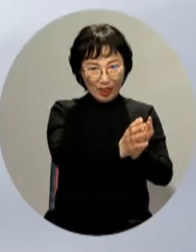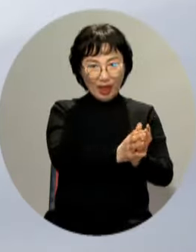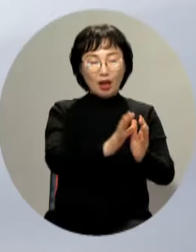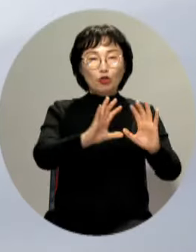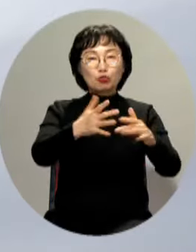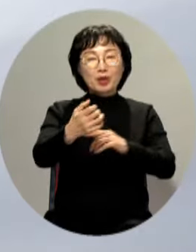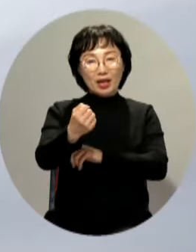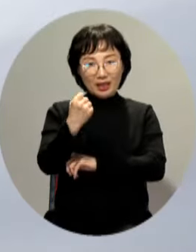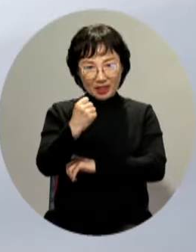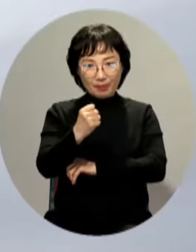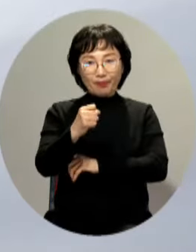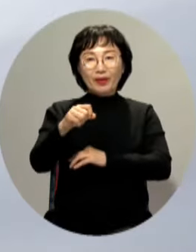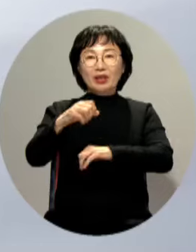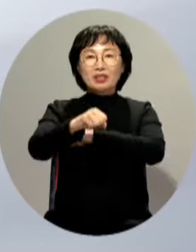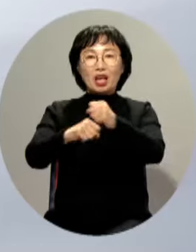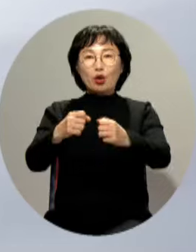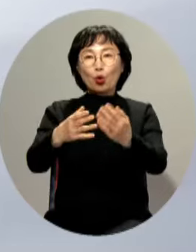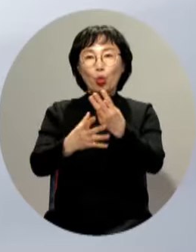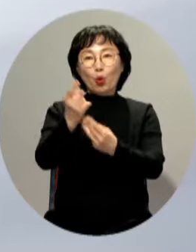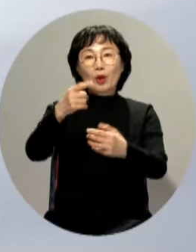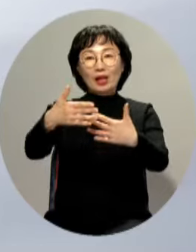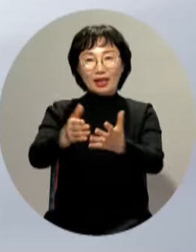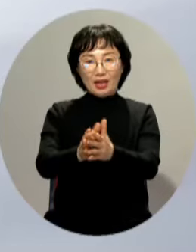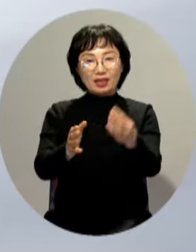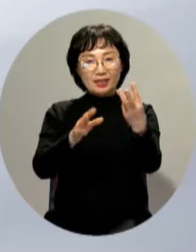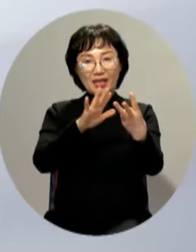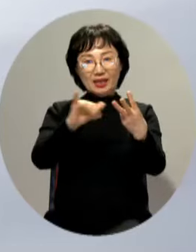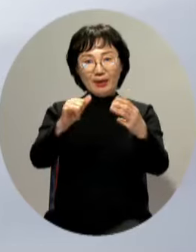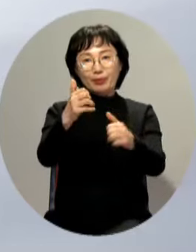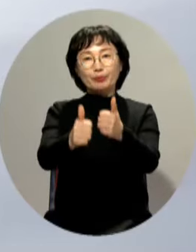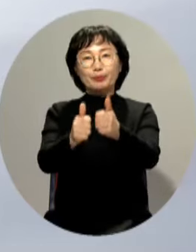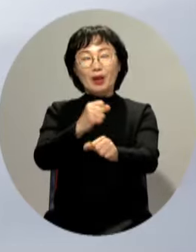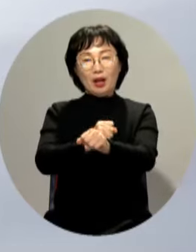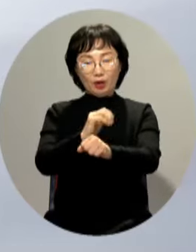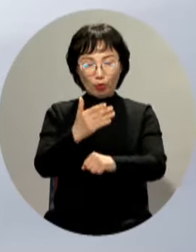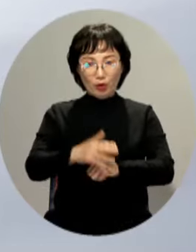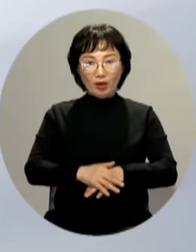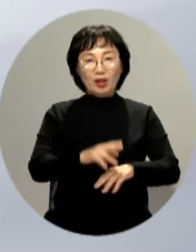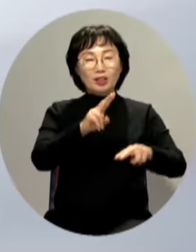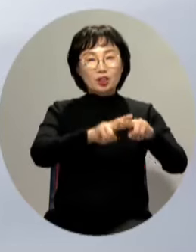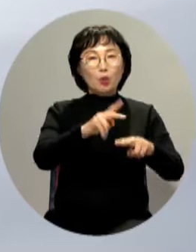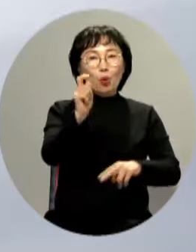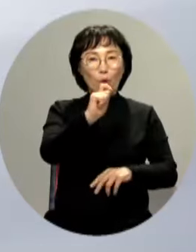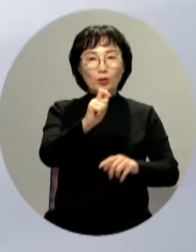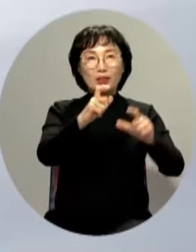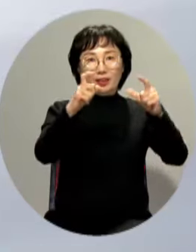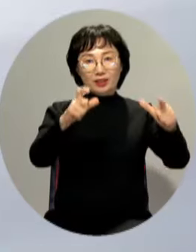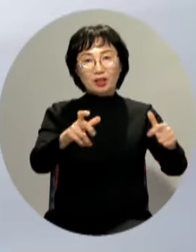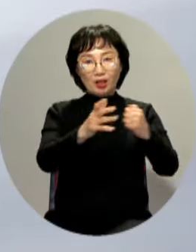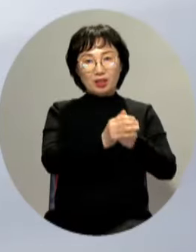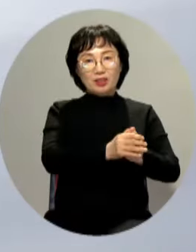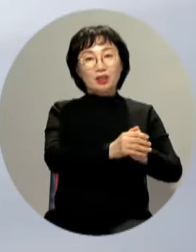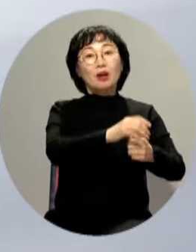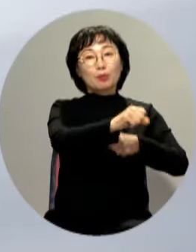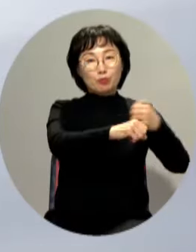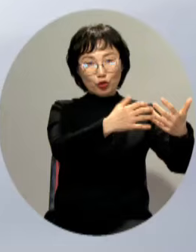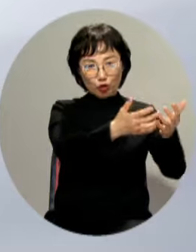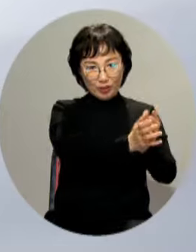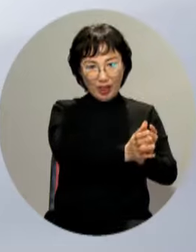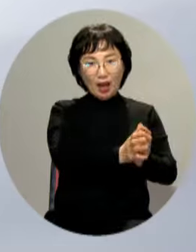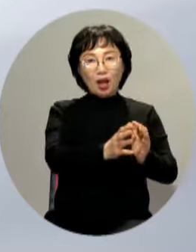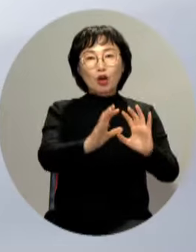힘 문용 자유통일당 이은재 후보가 등록했습니다 정읍 고창은 민주당 윤준병 국민의 힘